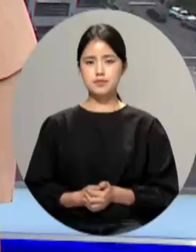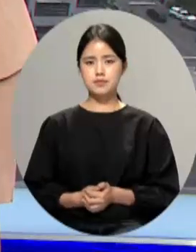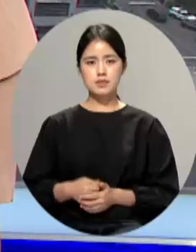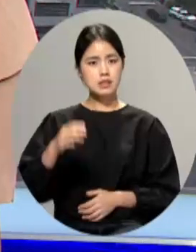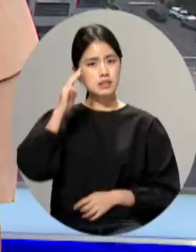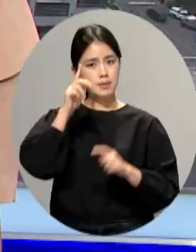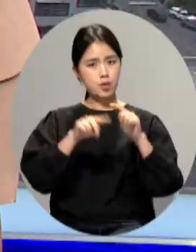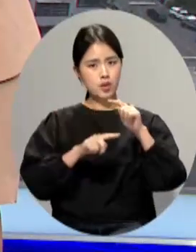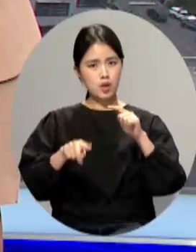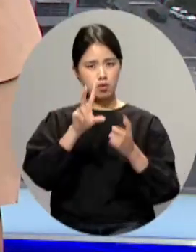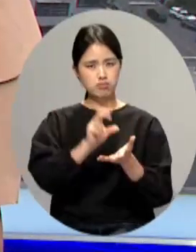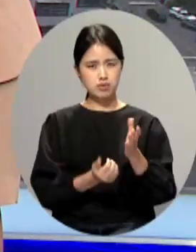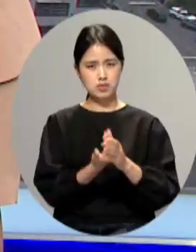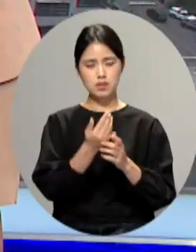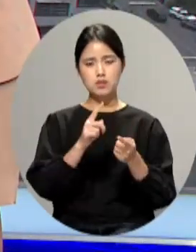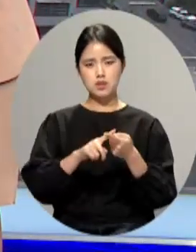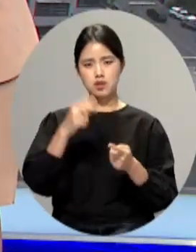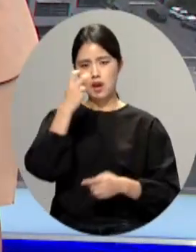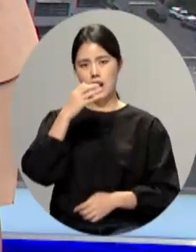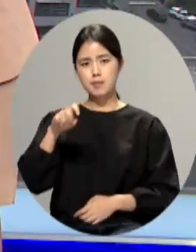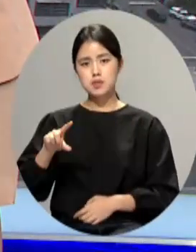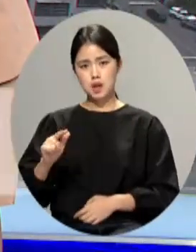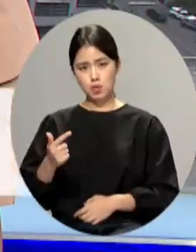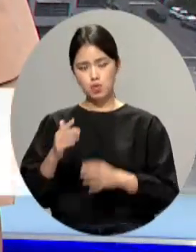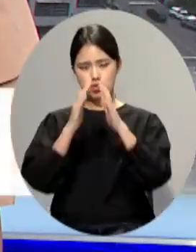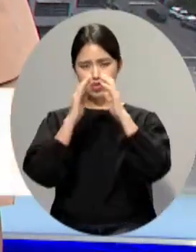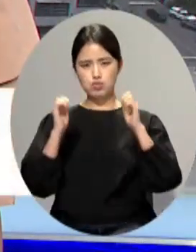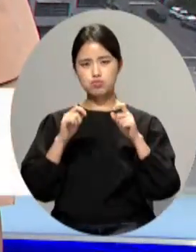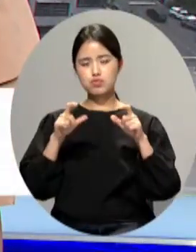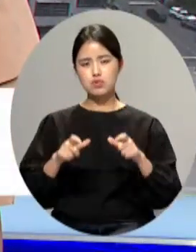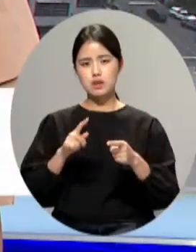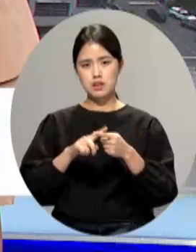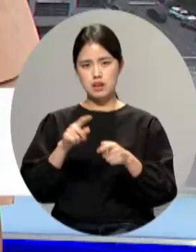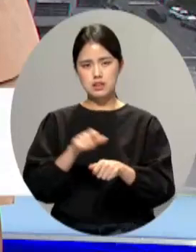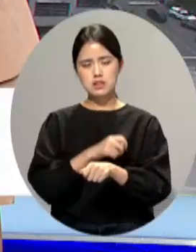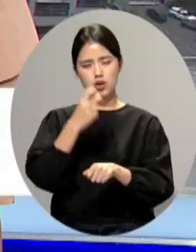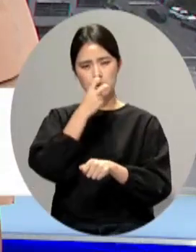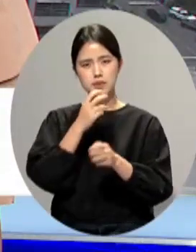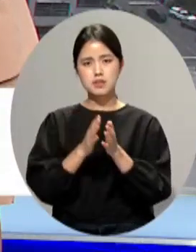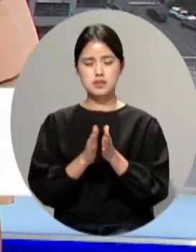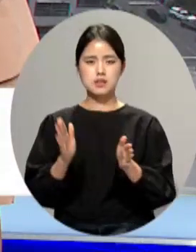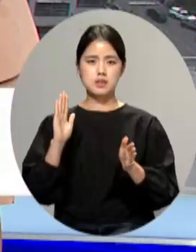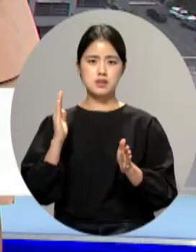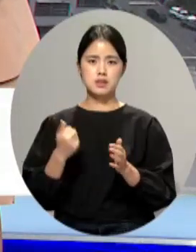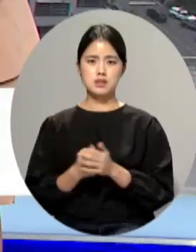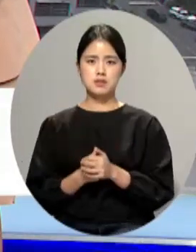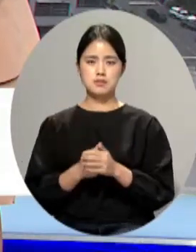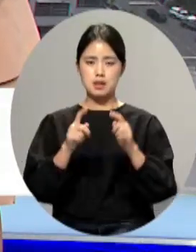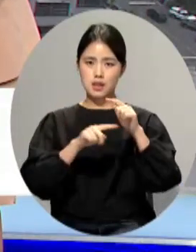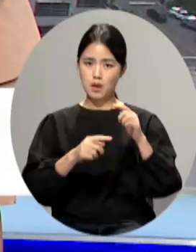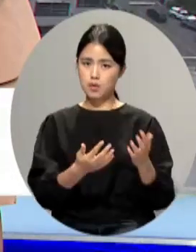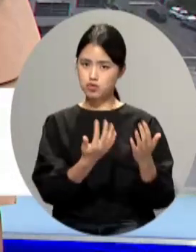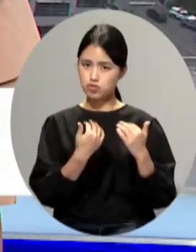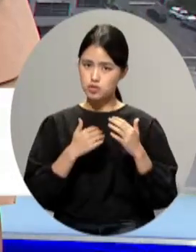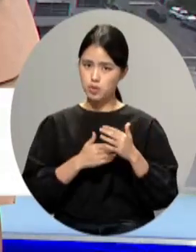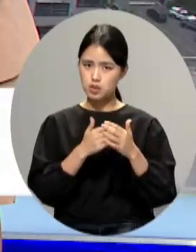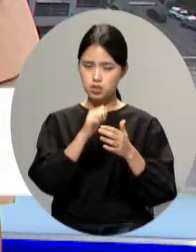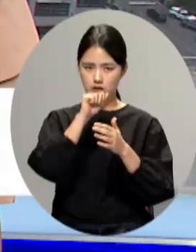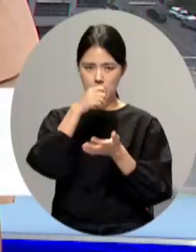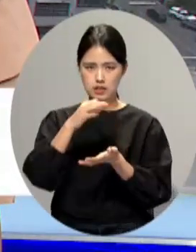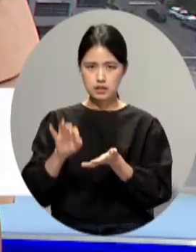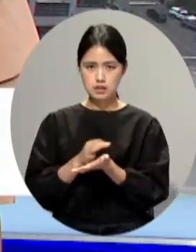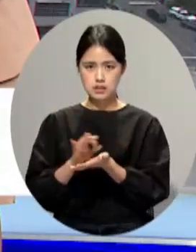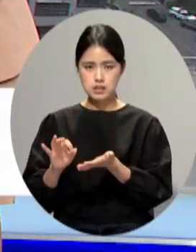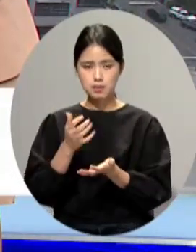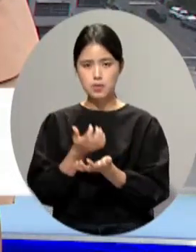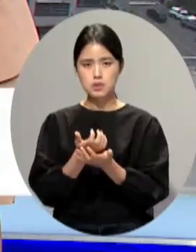잼버리 대회 파행을 놓고 감사원이 전라북도에 대한 특정 감사에 돌입했습니다. 대회 유치 과정과 예산